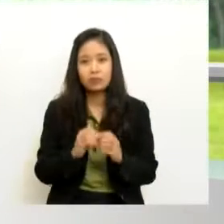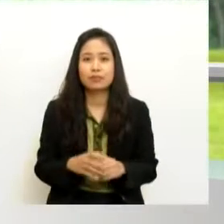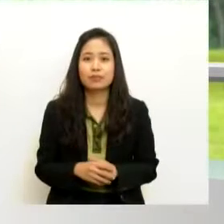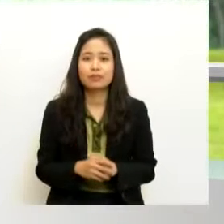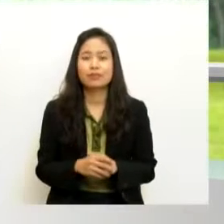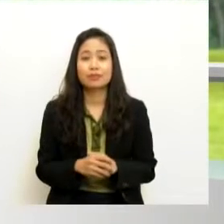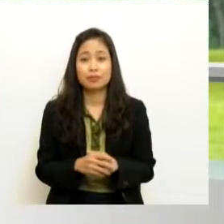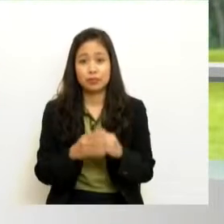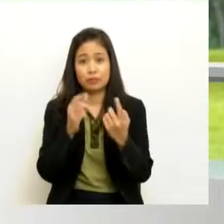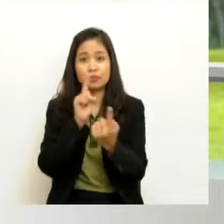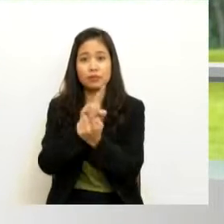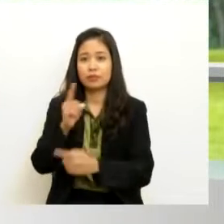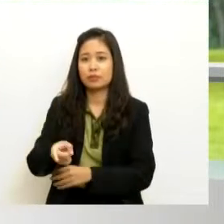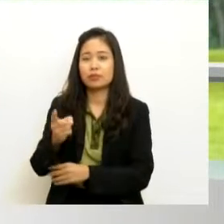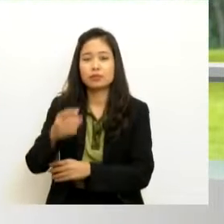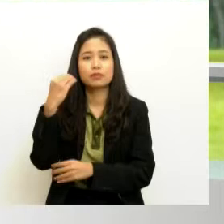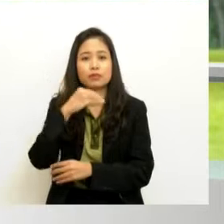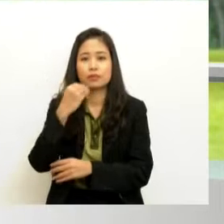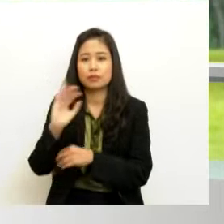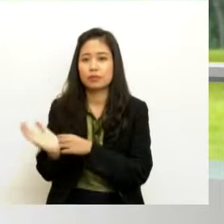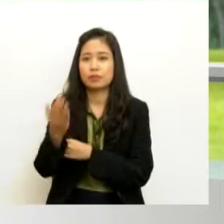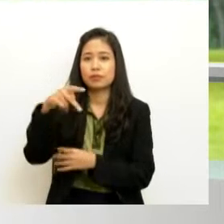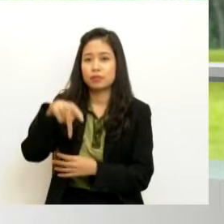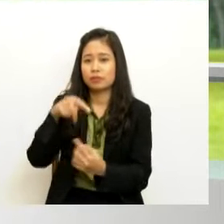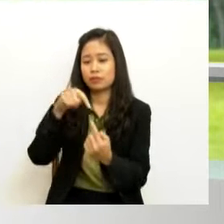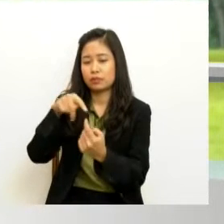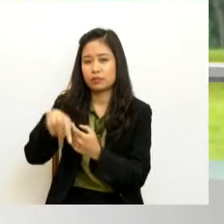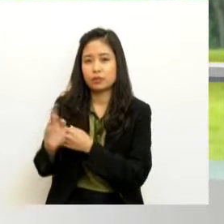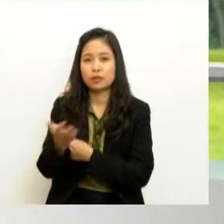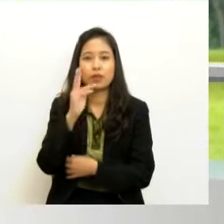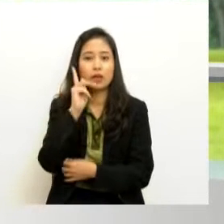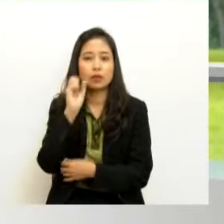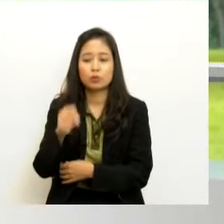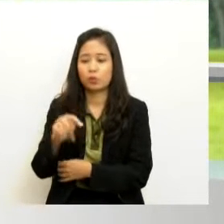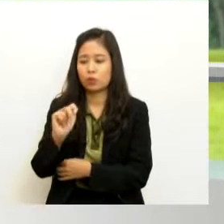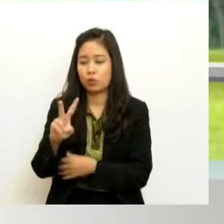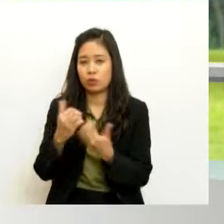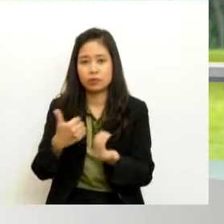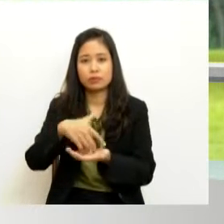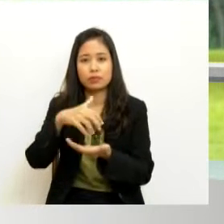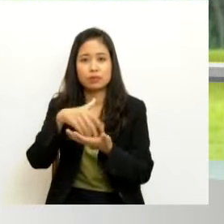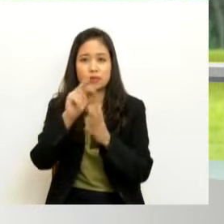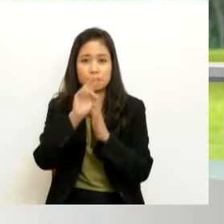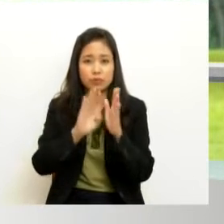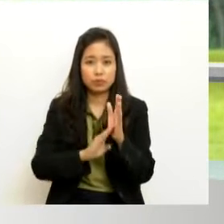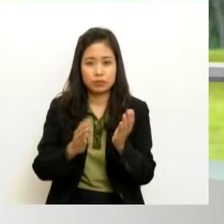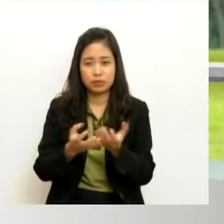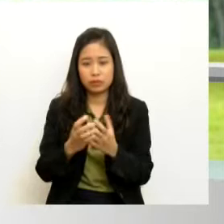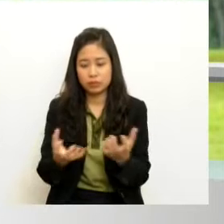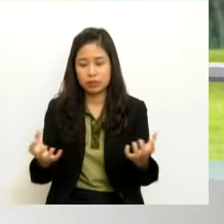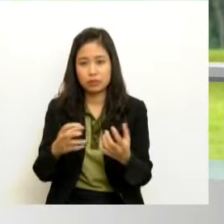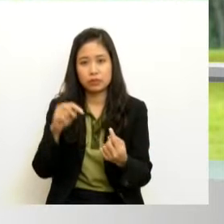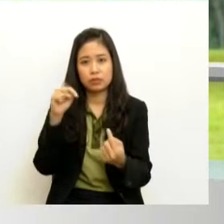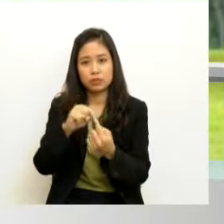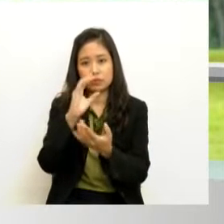สวัสดีค่ะกลับมาพบกันเป็นประจำในทุกเช้าวันพุธแบบนี้นะคะกับรายการพุธเช้าข่าวสปทรายการที่นำเสนอนโยบายแนวทางและผลงานด้